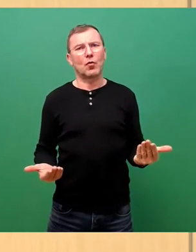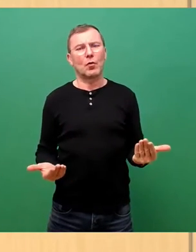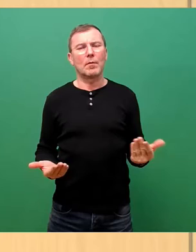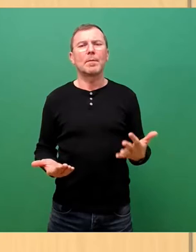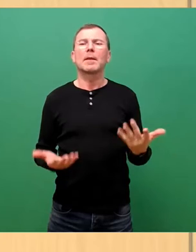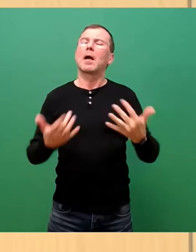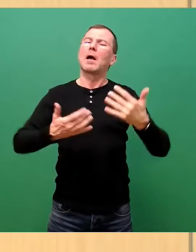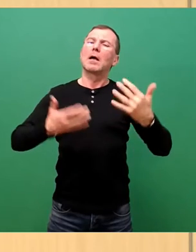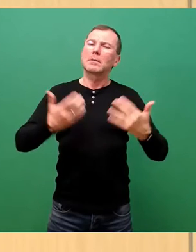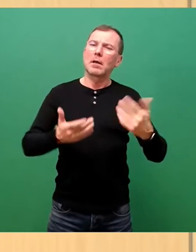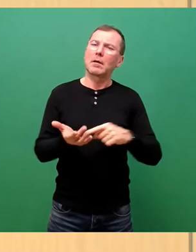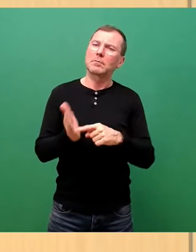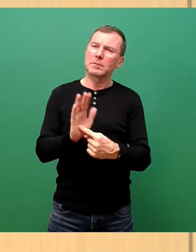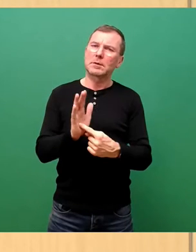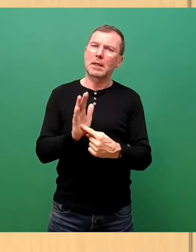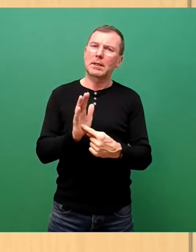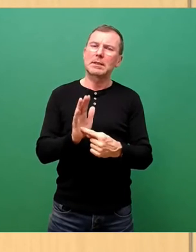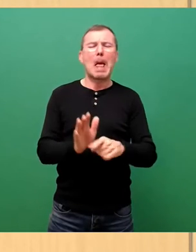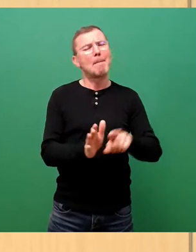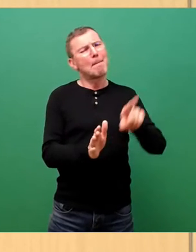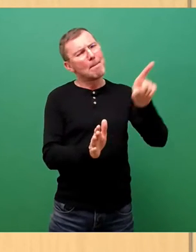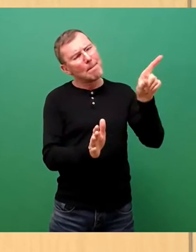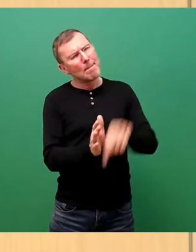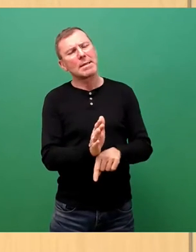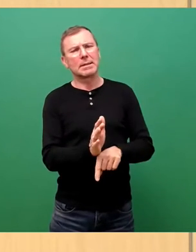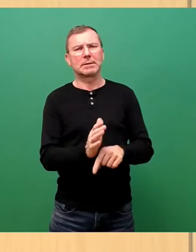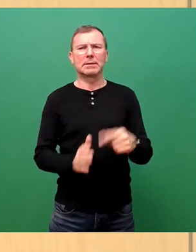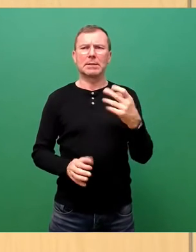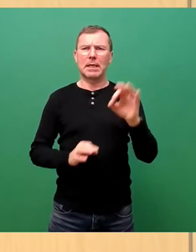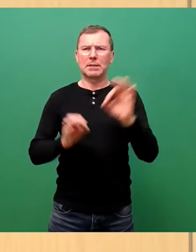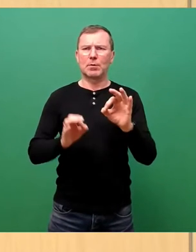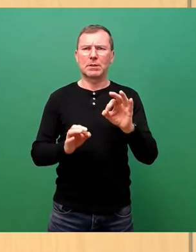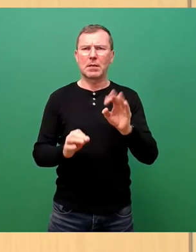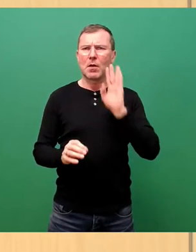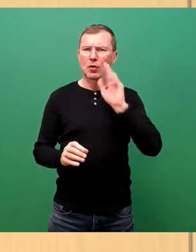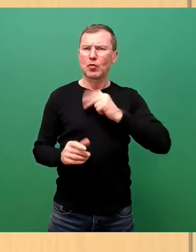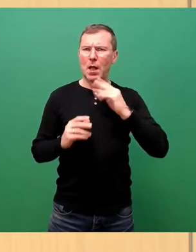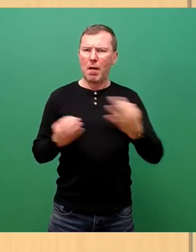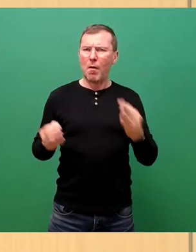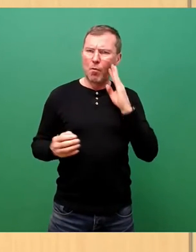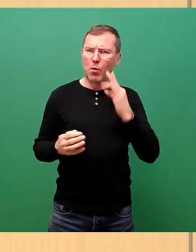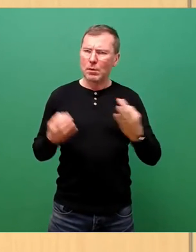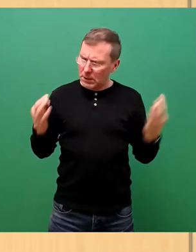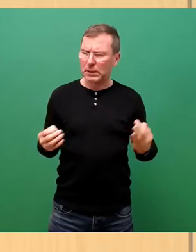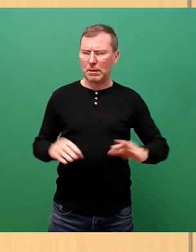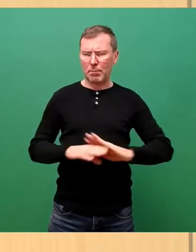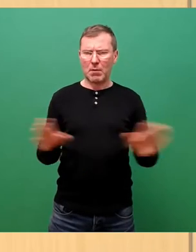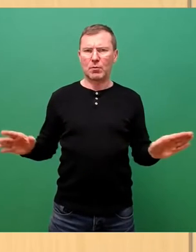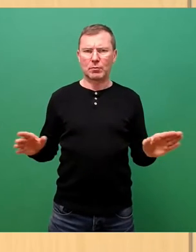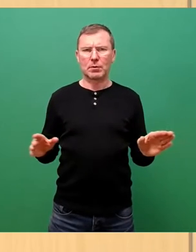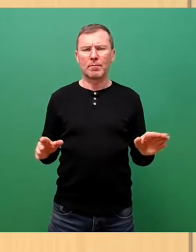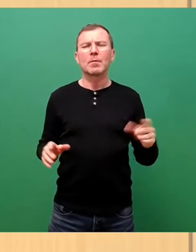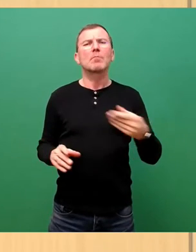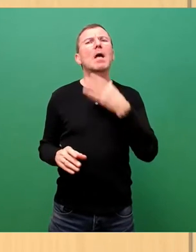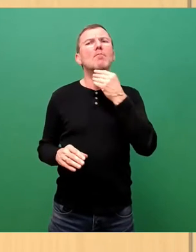belegen ganz eindeutig, dass mindestens diese Quote von 30% sozialen Wohnungen gebraucht wird, um den Bedarf an kostengünstigen Wohnungen zu